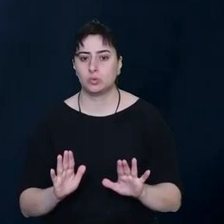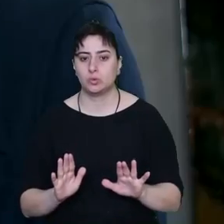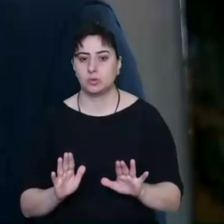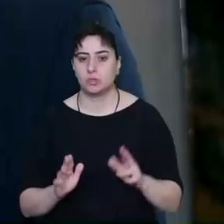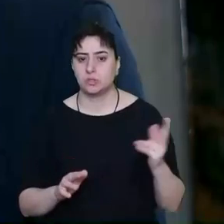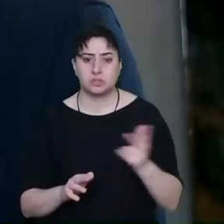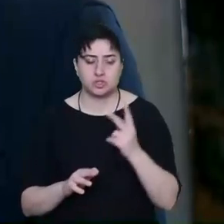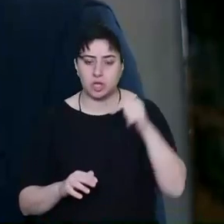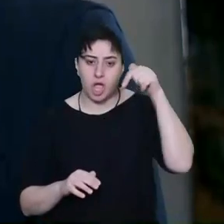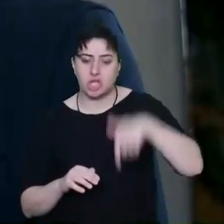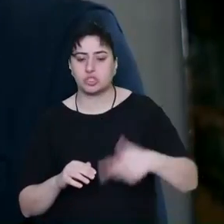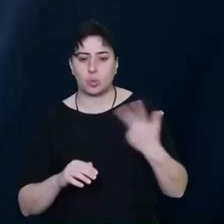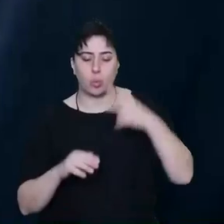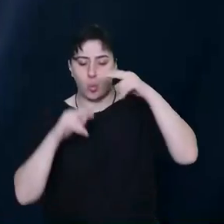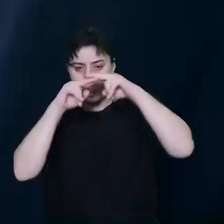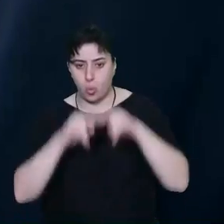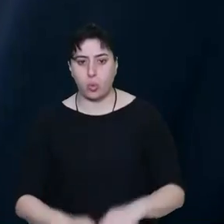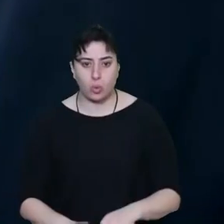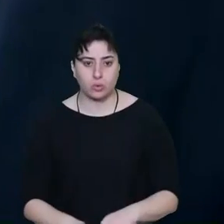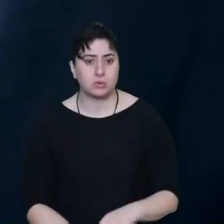ve hızla aşağı inmeye başladı.